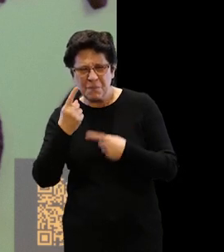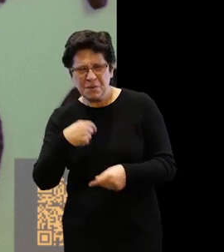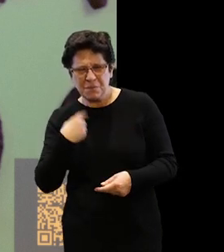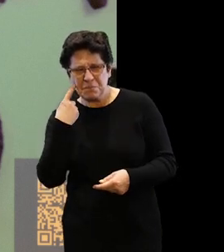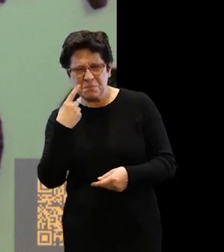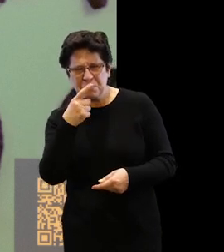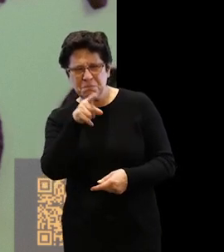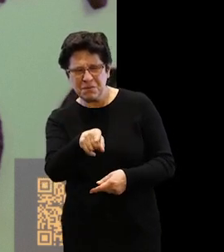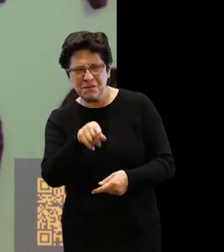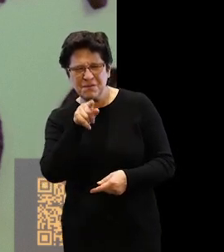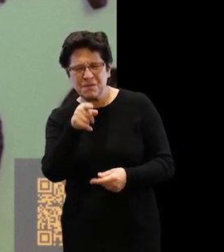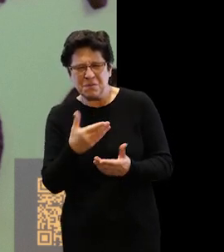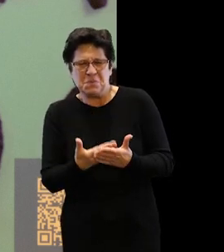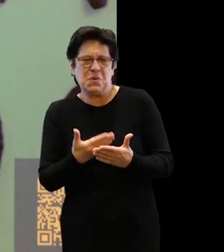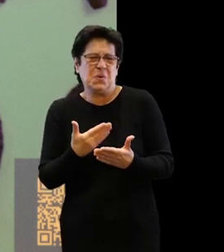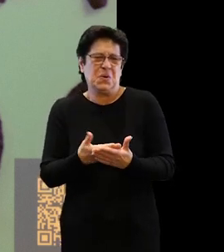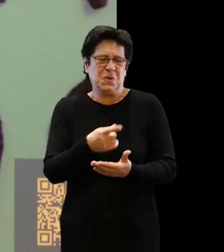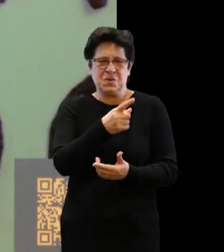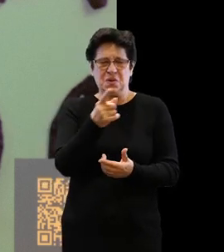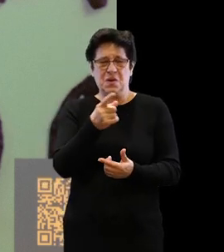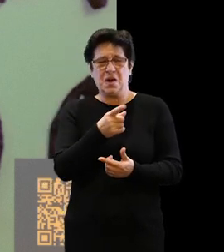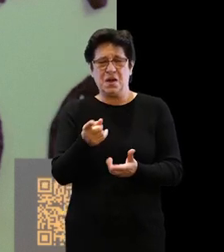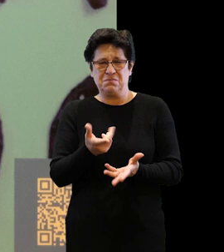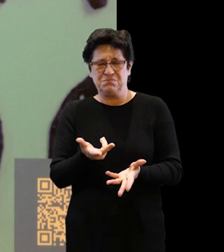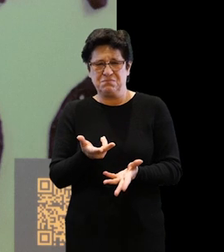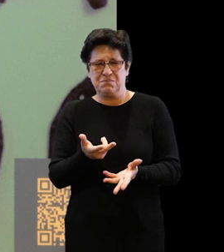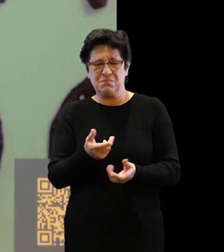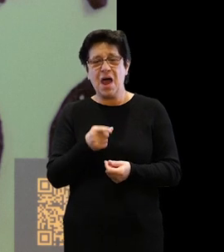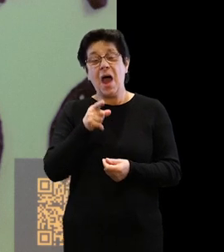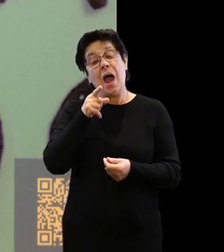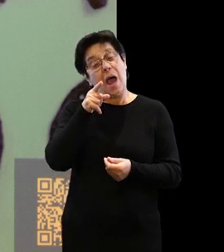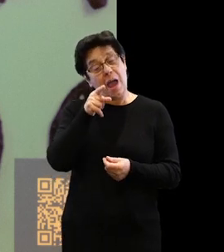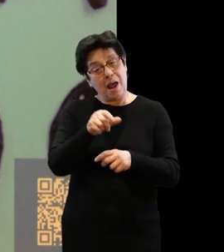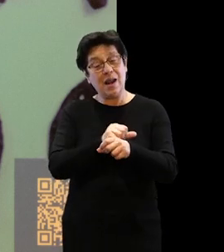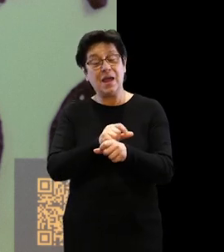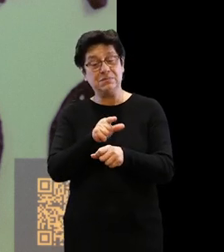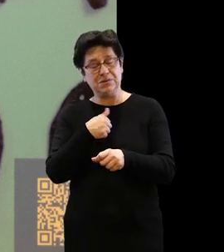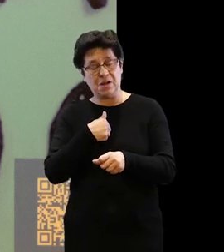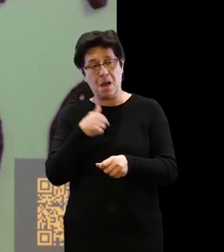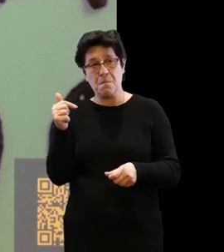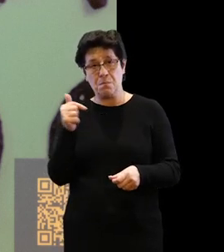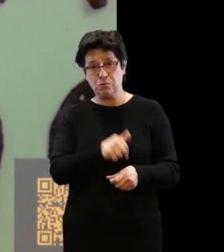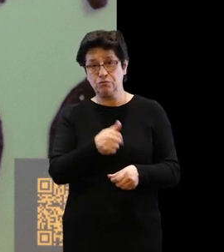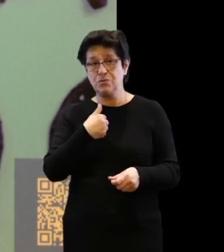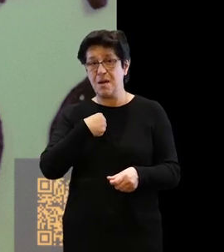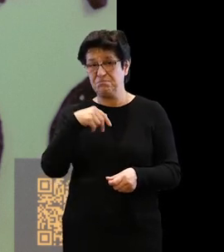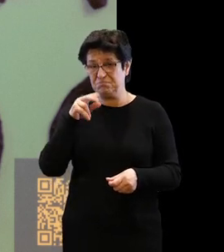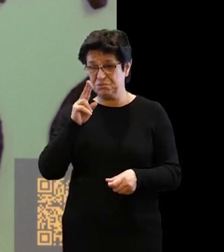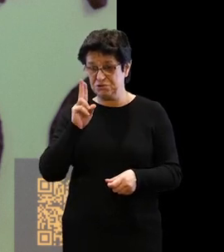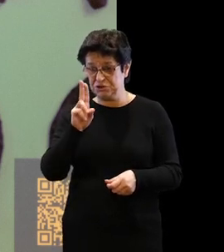takich poków No jest to skansen dawnych sprzętów w wambierzycach Ale muszę przyznać że ja znam